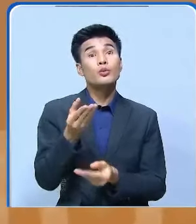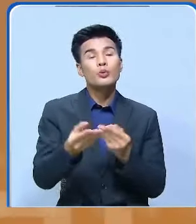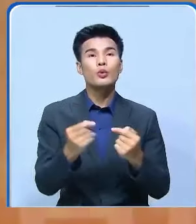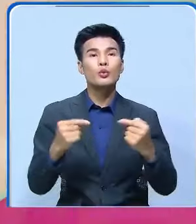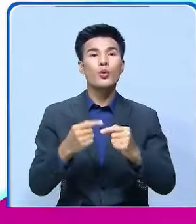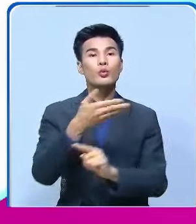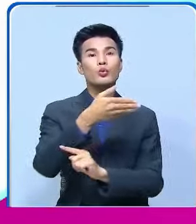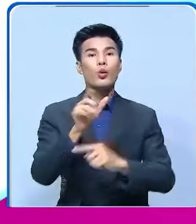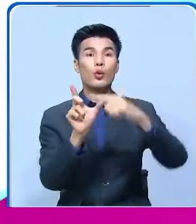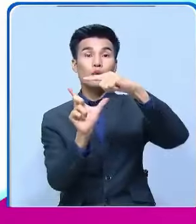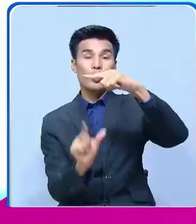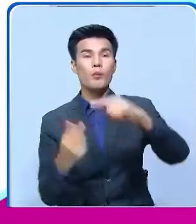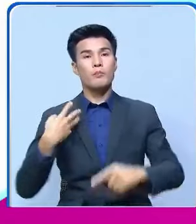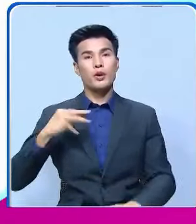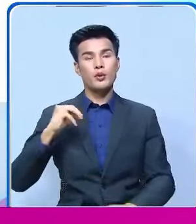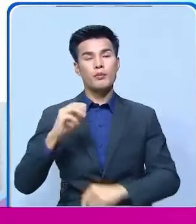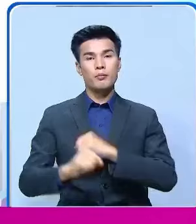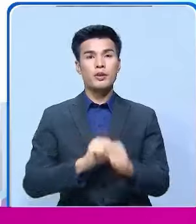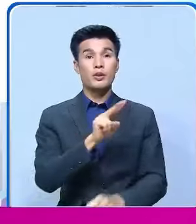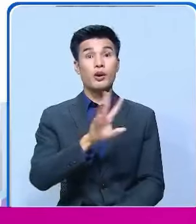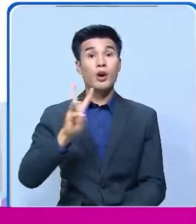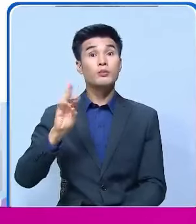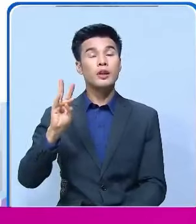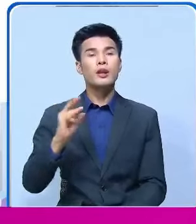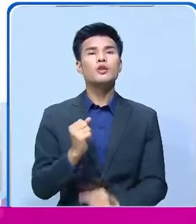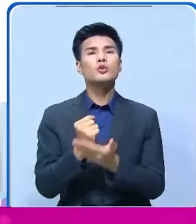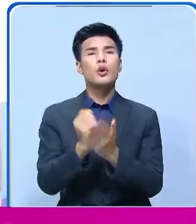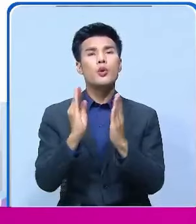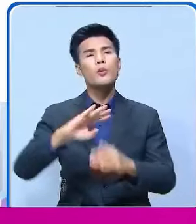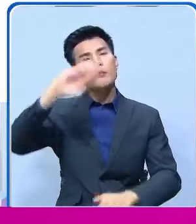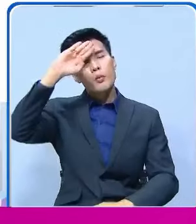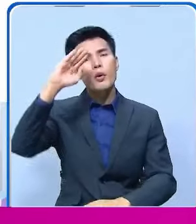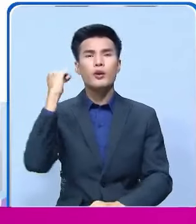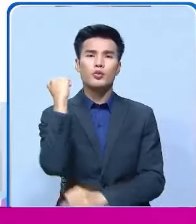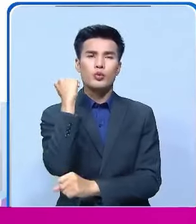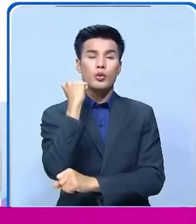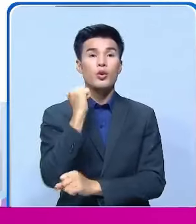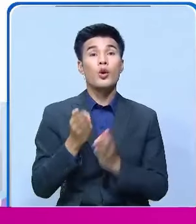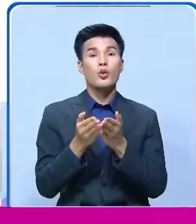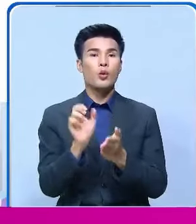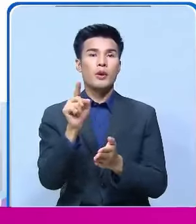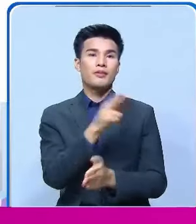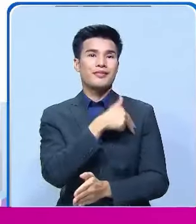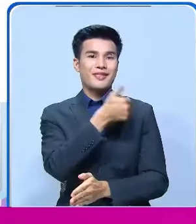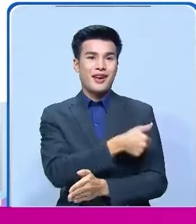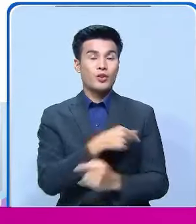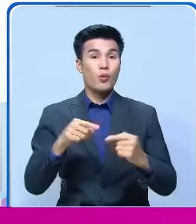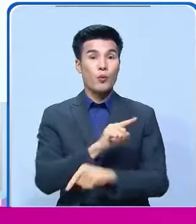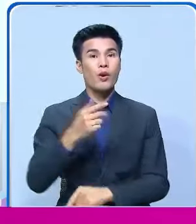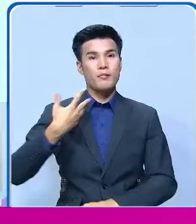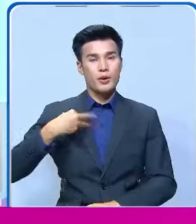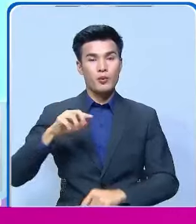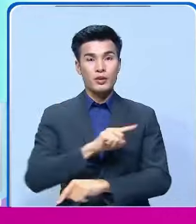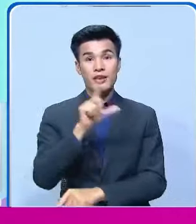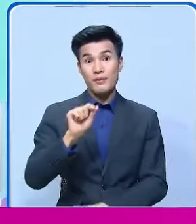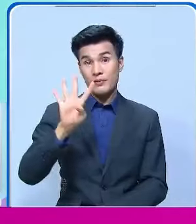มหิดลปี 2567เพื่อสมทบทุนช่วยเหลือผู้ป่วยด้อยโอกาสโรงพยาบาลศิริราชเนื่องในวันมหิดล 24กันยายน